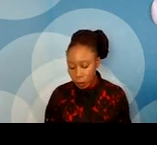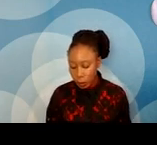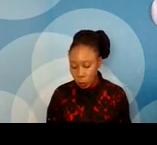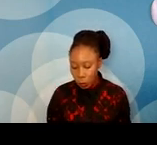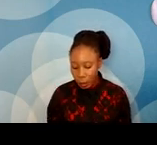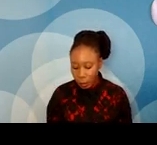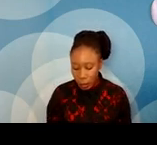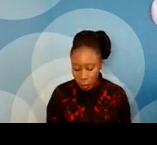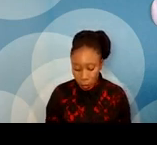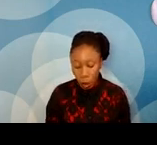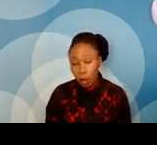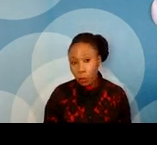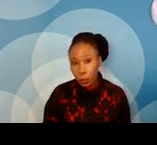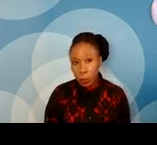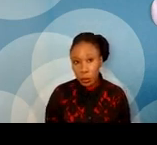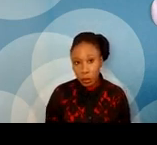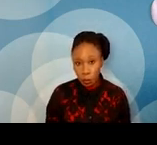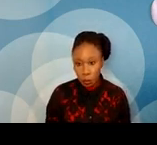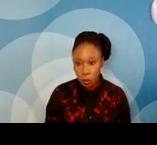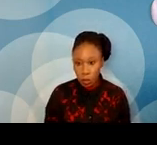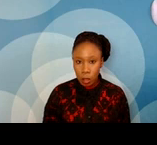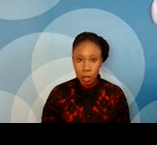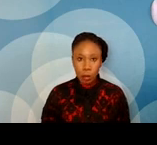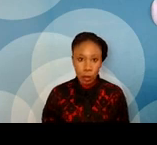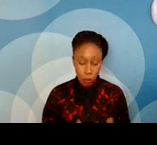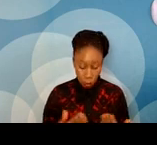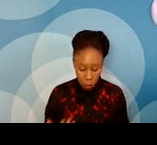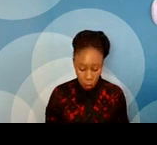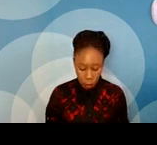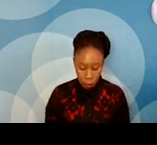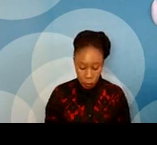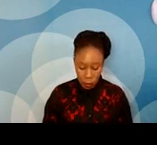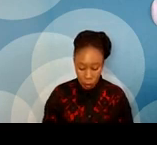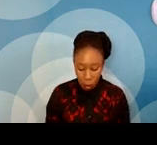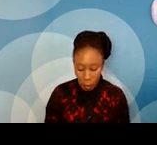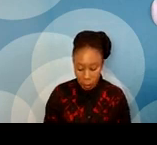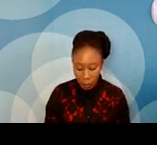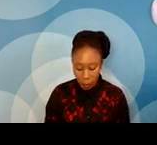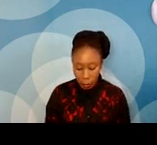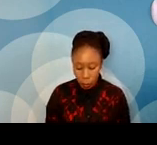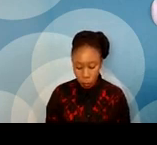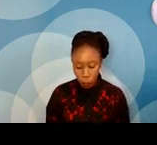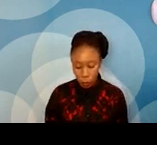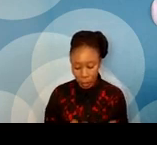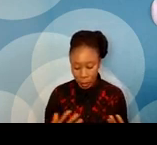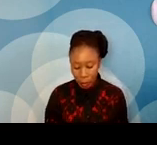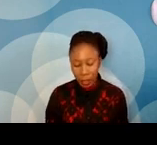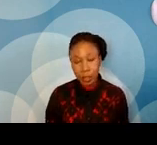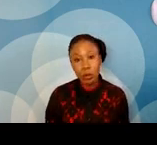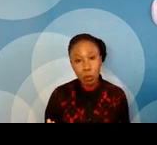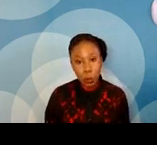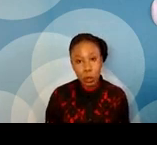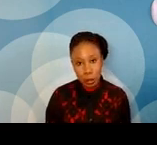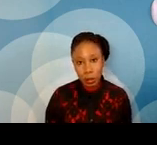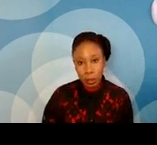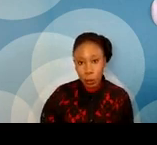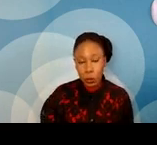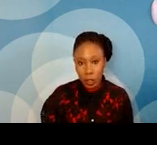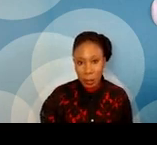det är ju faktiskt så att vi har förbundit oss som stat att vi ska arbeta utifrån regelverk